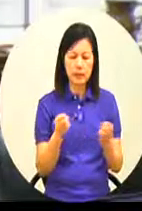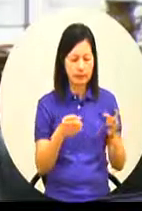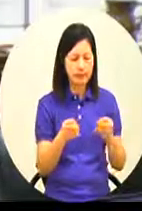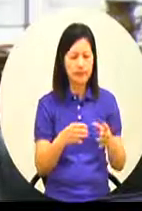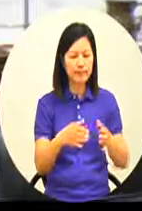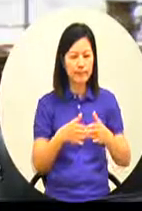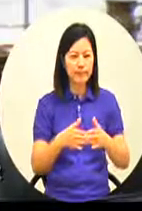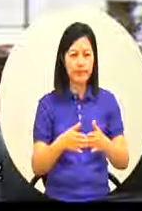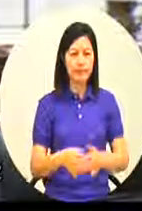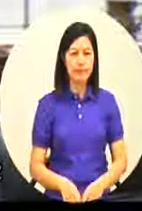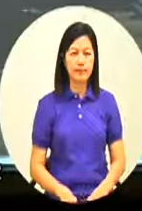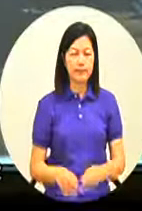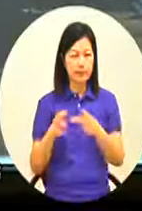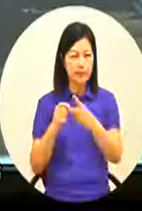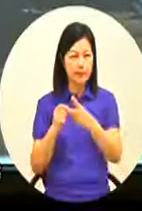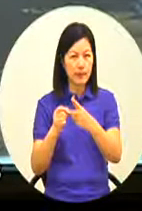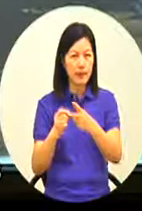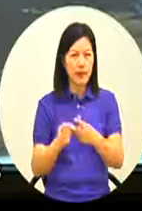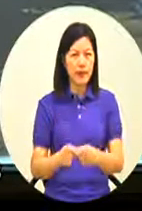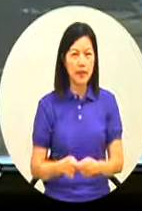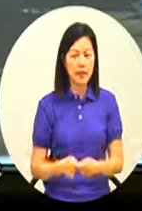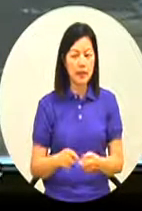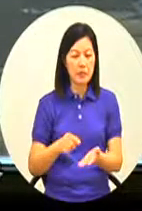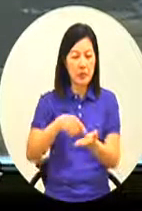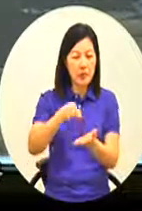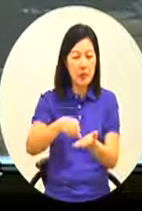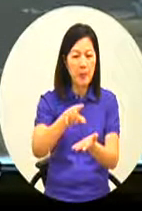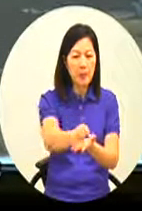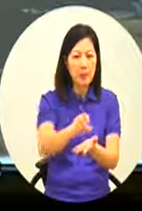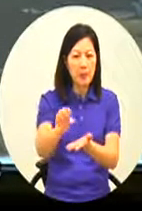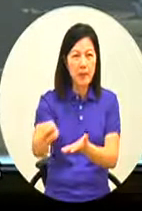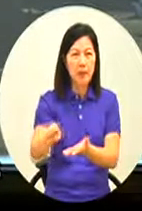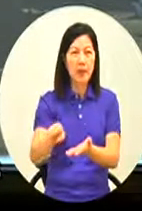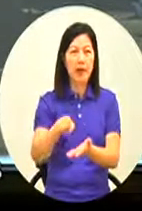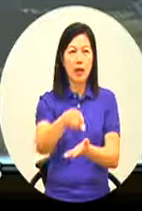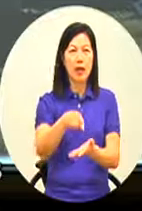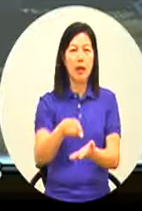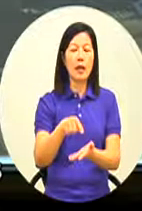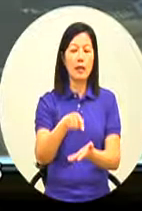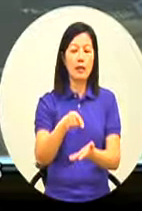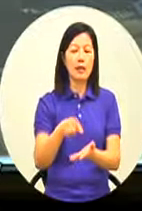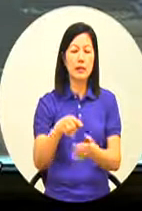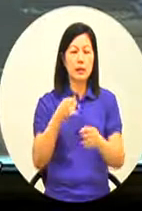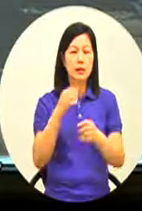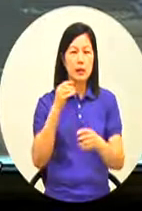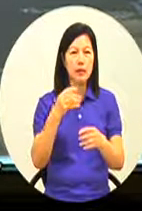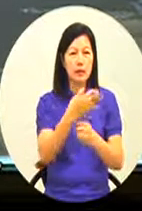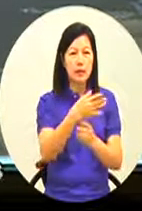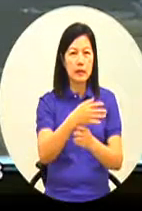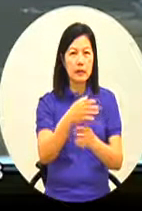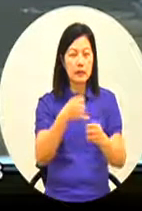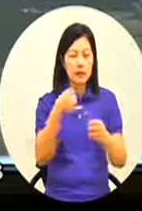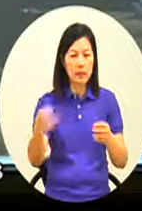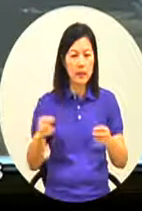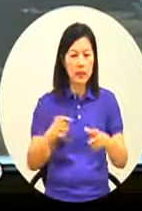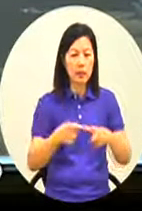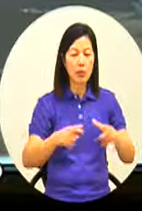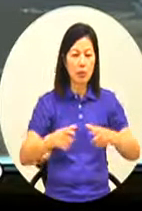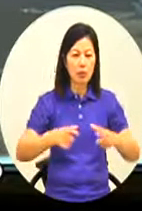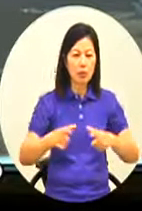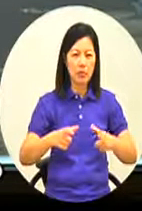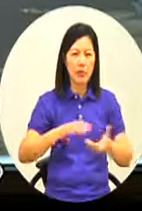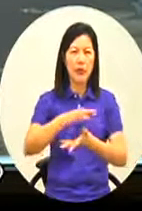是因为宝可梦的关系哦，这是目前旗津风车公园的乱象。好，那我知道管理单位不